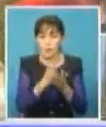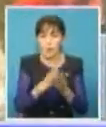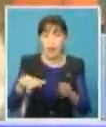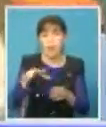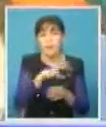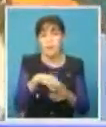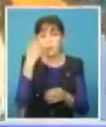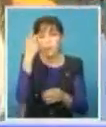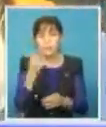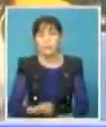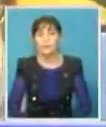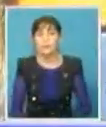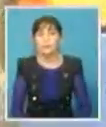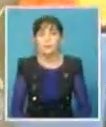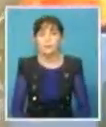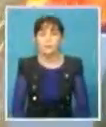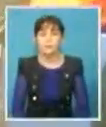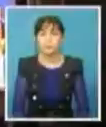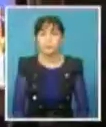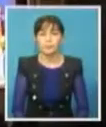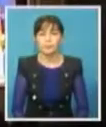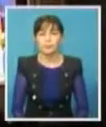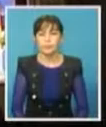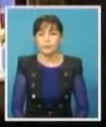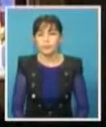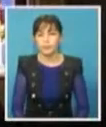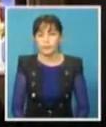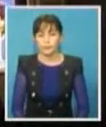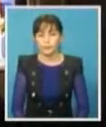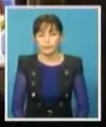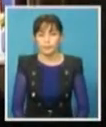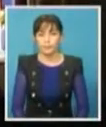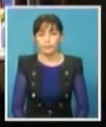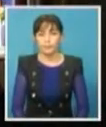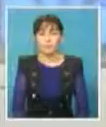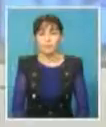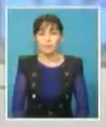баршаға тағы бір мәлім болды. Маржан Жорабай, Батыр Оразбеков, Нұржан Ақжолов, оңтүстік ақпарат.